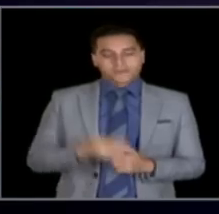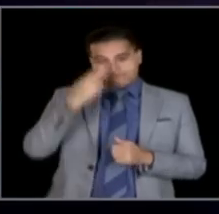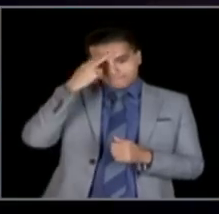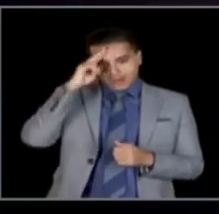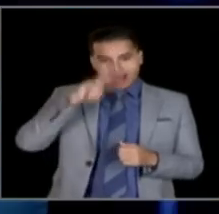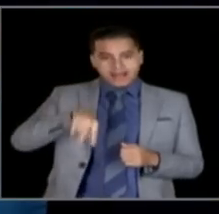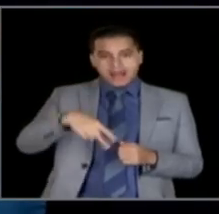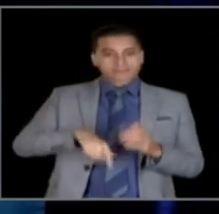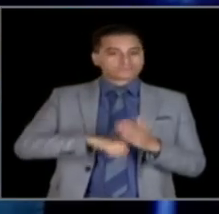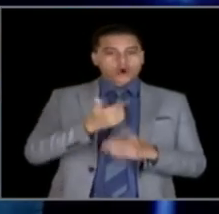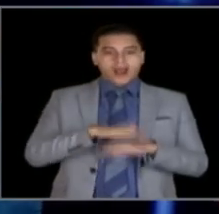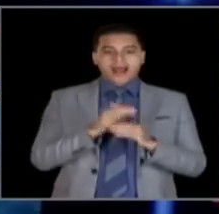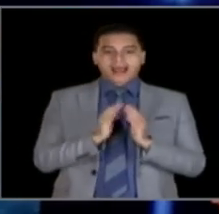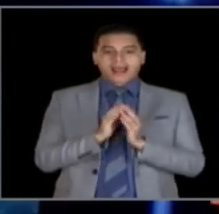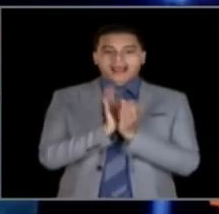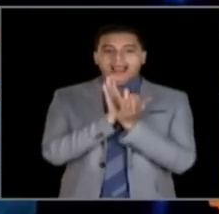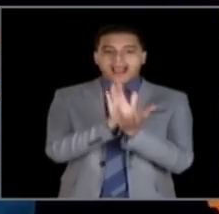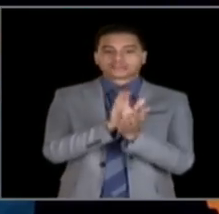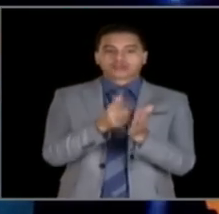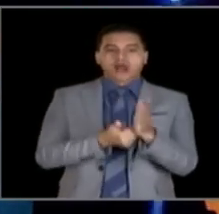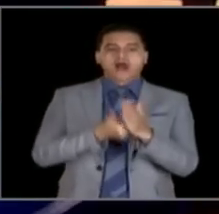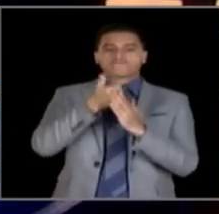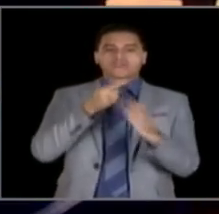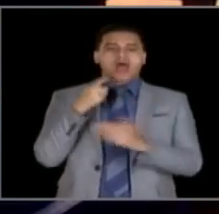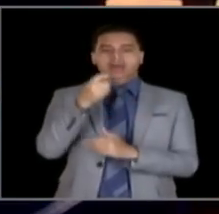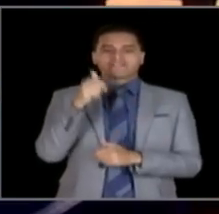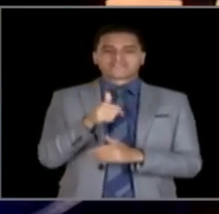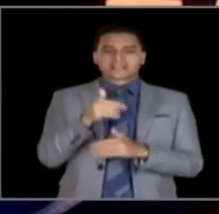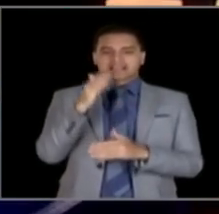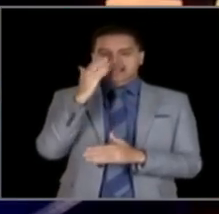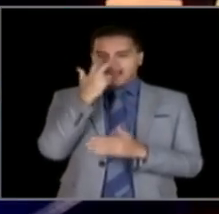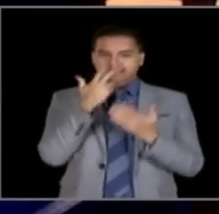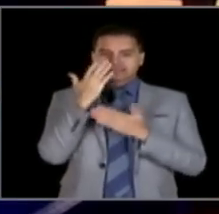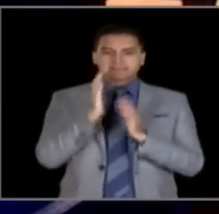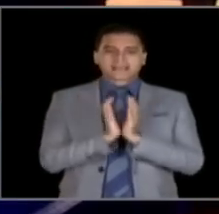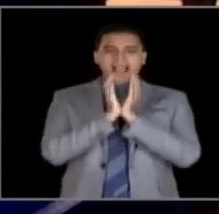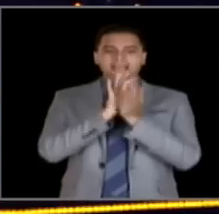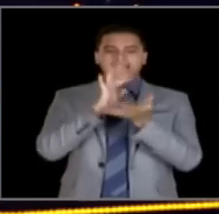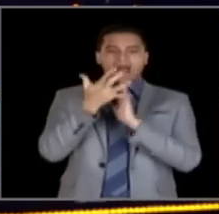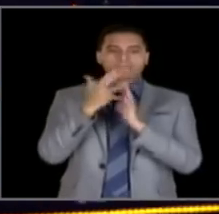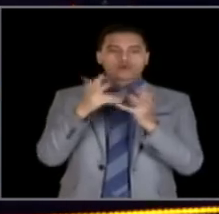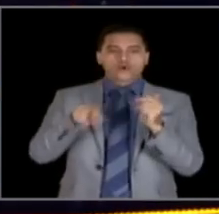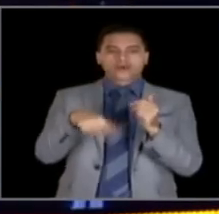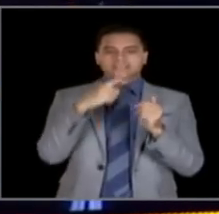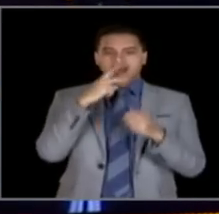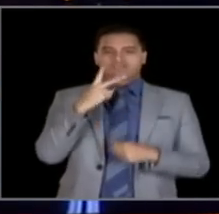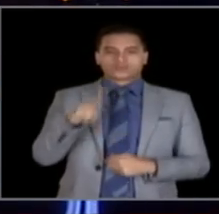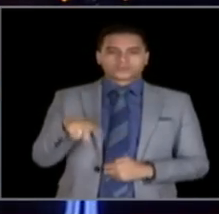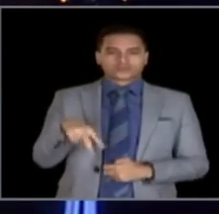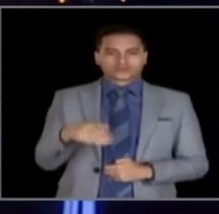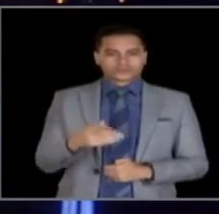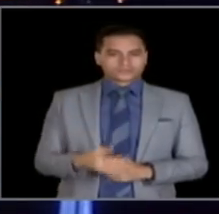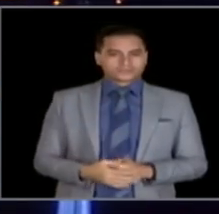من هو اللاعب الحاصل على جائزة أفضل هدف في كأس العالم لكرة القدم عام